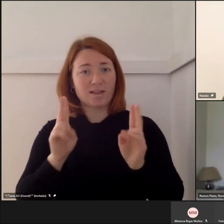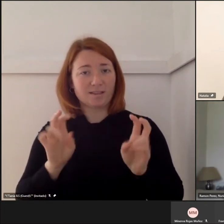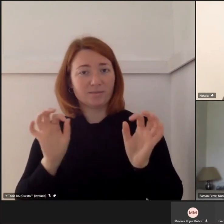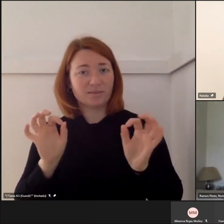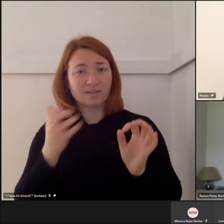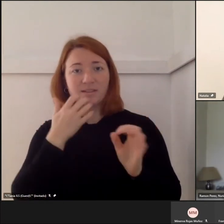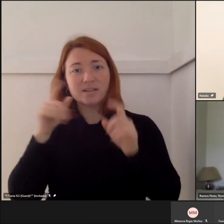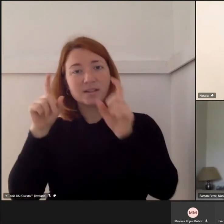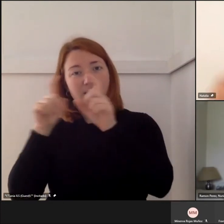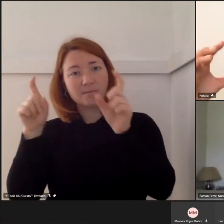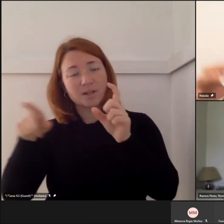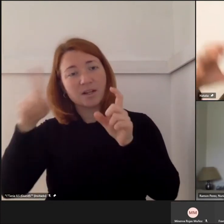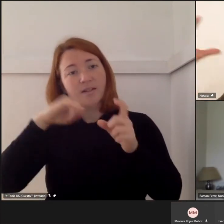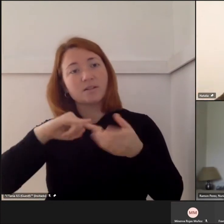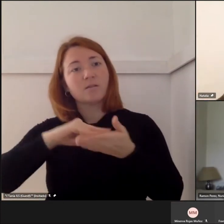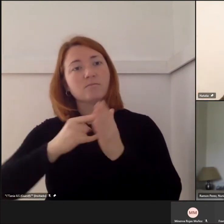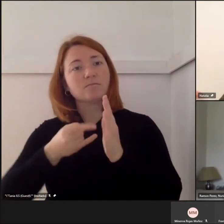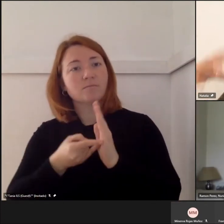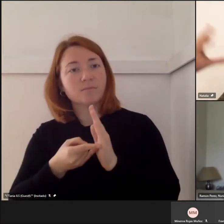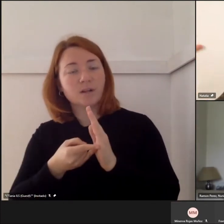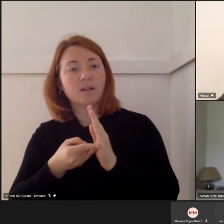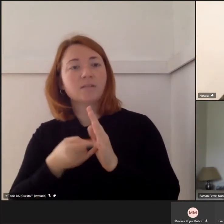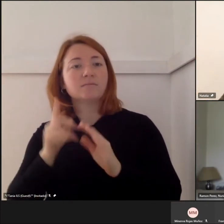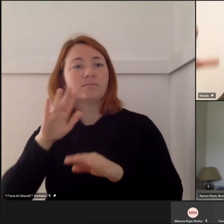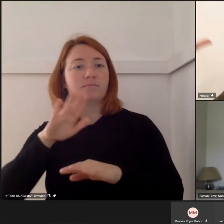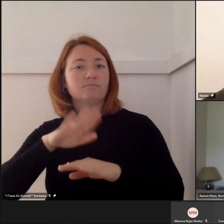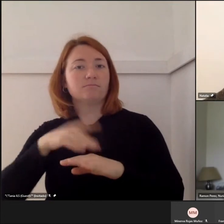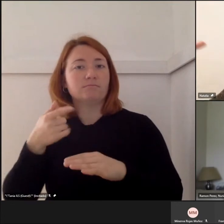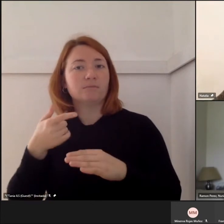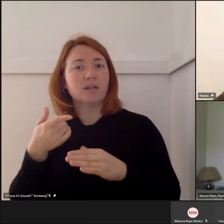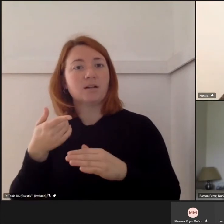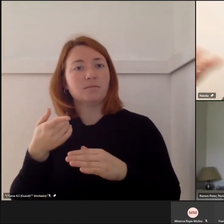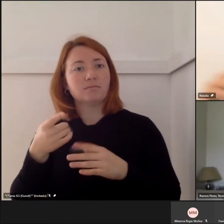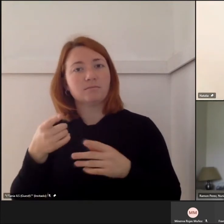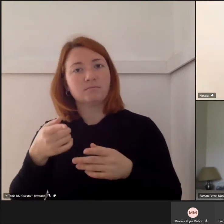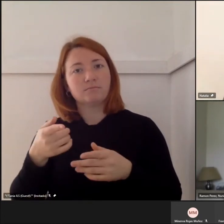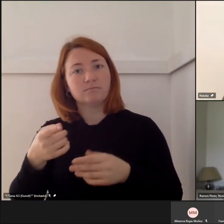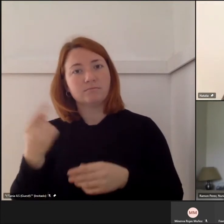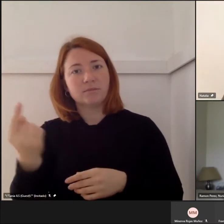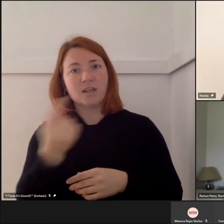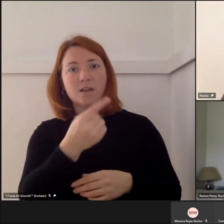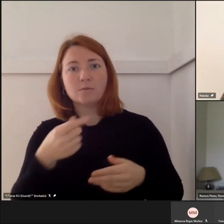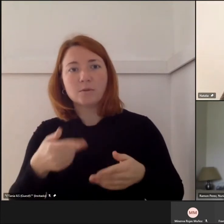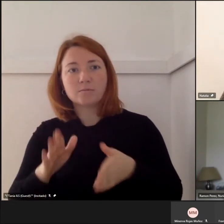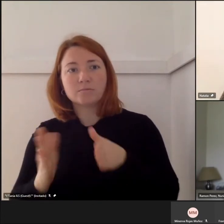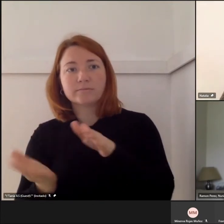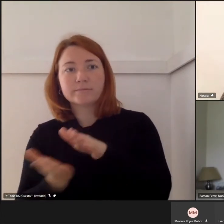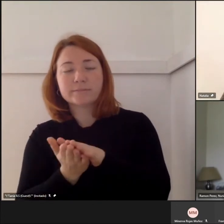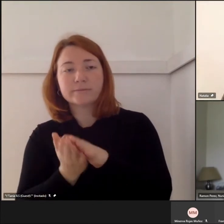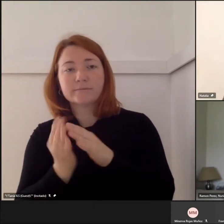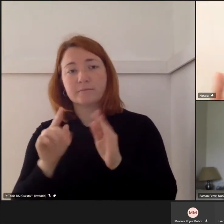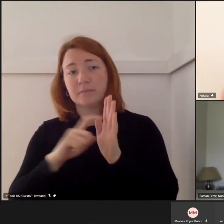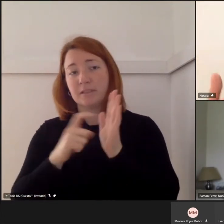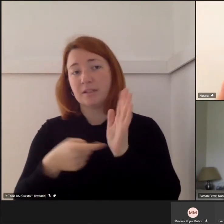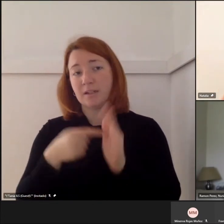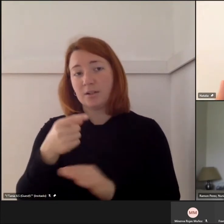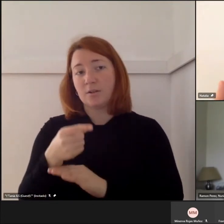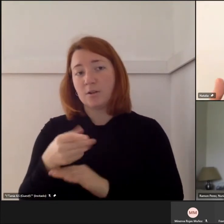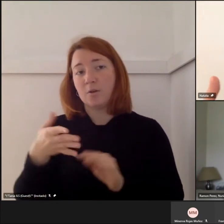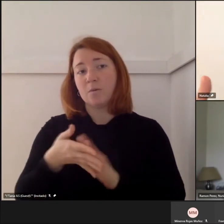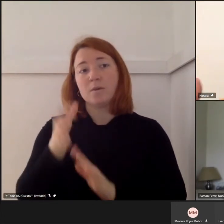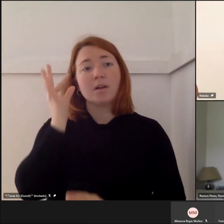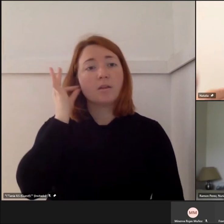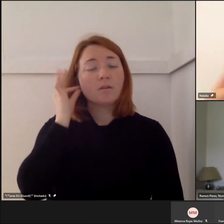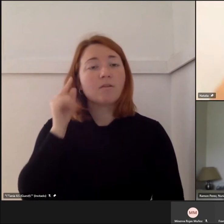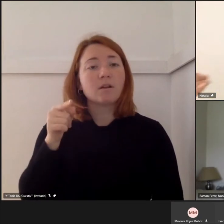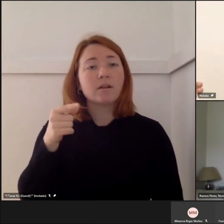empreses estan fent plans de conciliació, estan permetent, no?, vull dir, que tinguis, no?, i la llei ho permet i la llei ho obliga, però les dones s'acullen perquè continua sent un